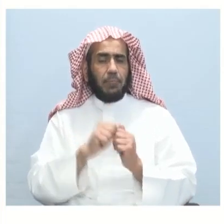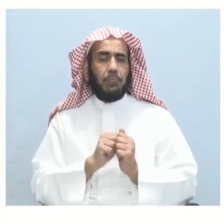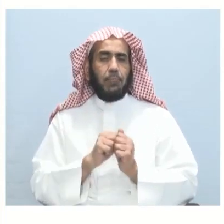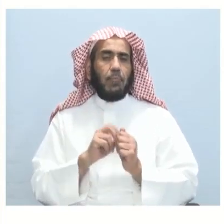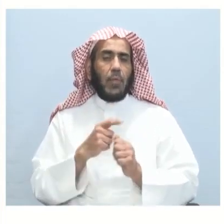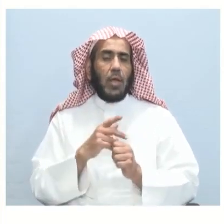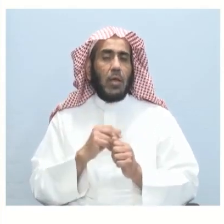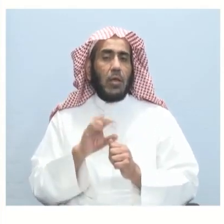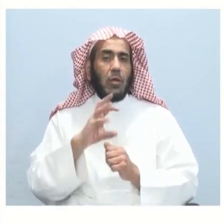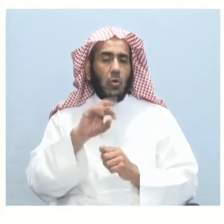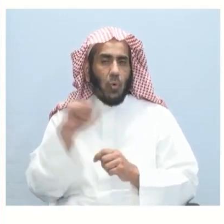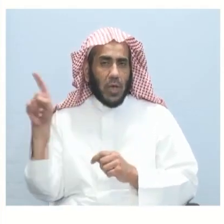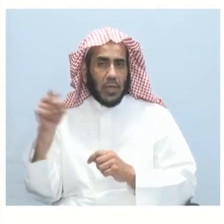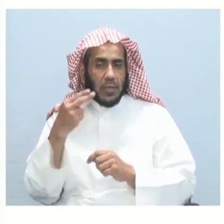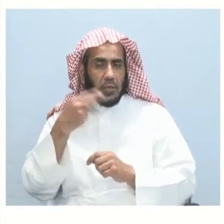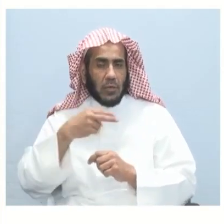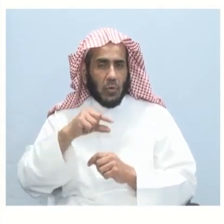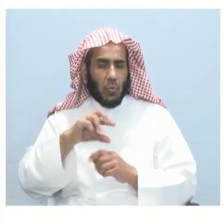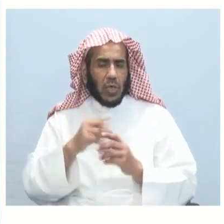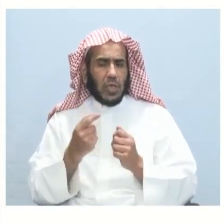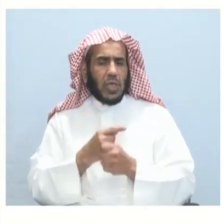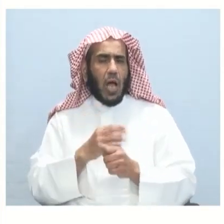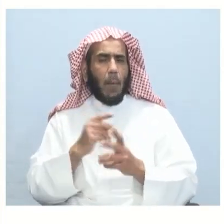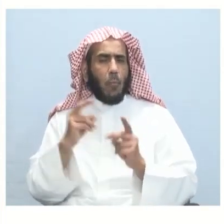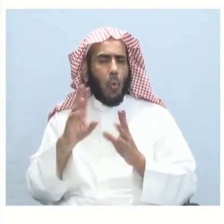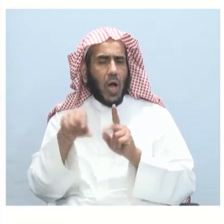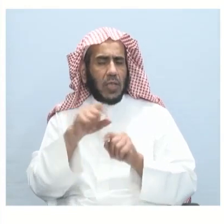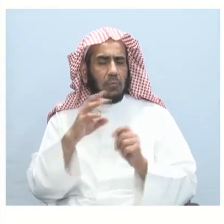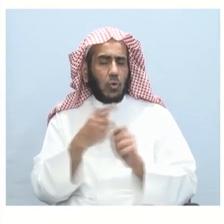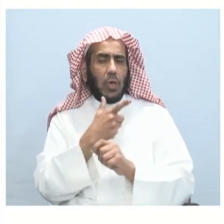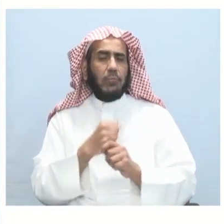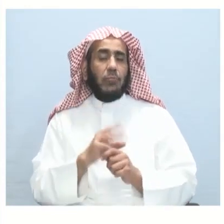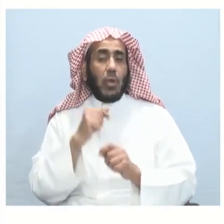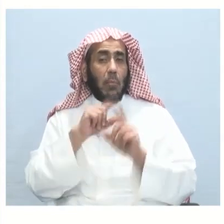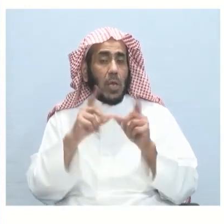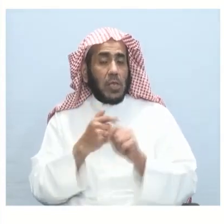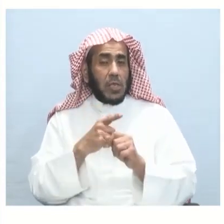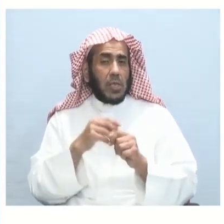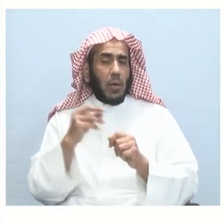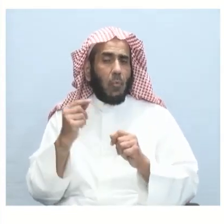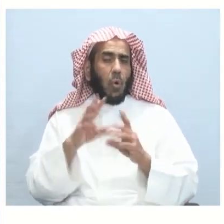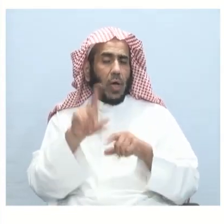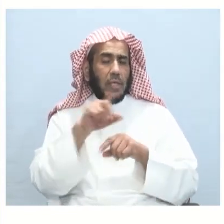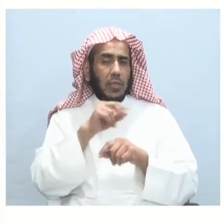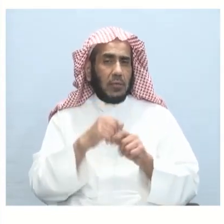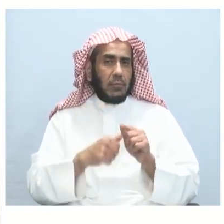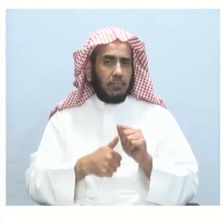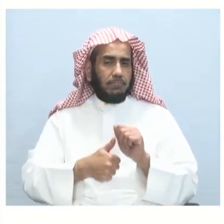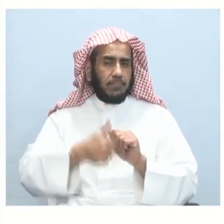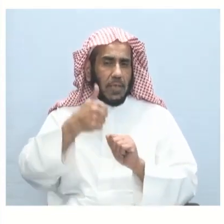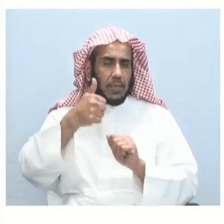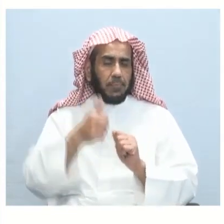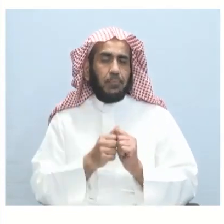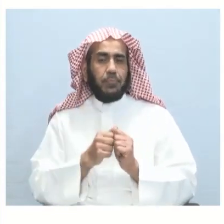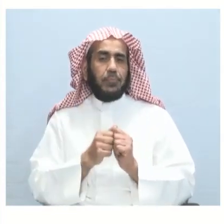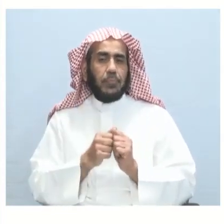كويك انالايسز لانشاء مخطط بسرعه وتظهر لك ميزه المخططات المستحزنه المستحزنه